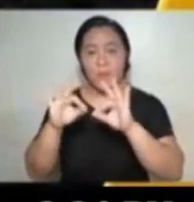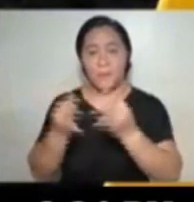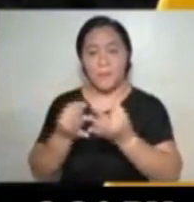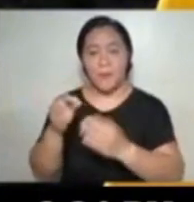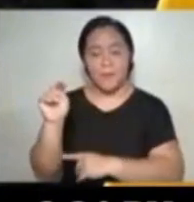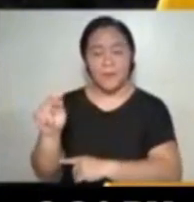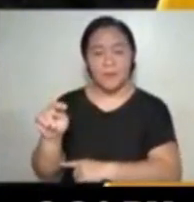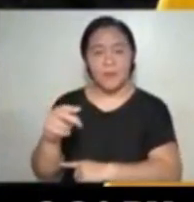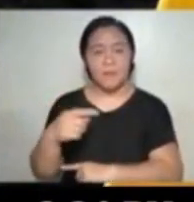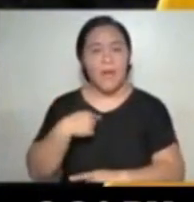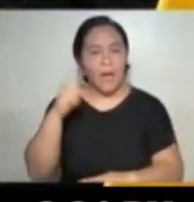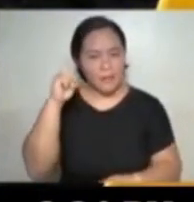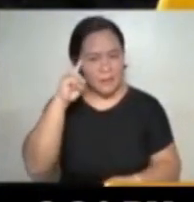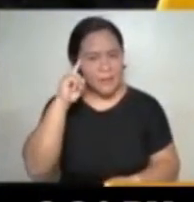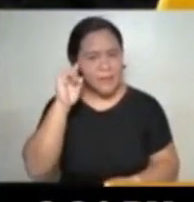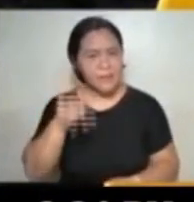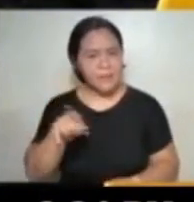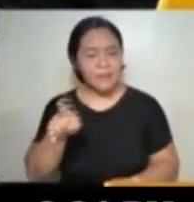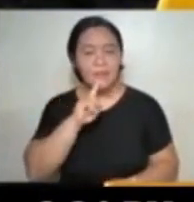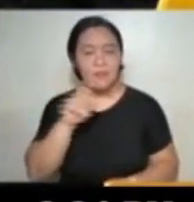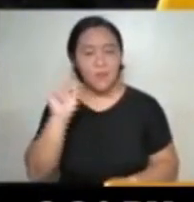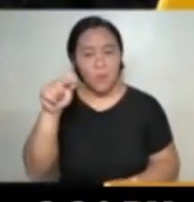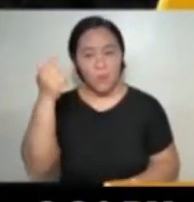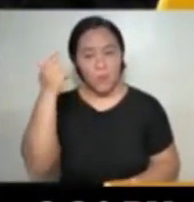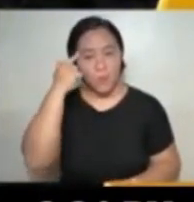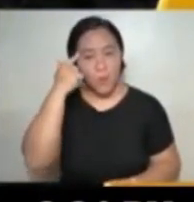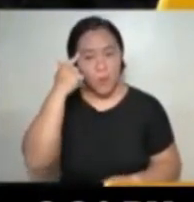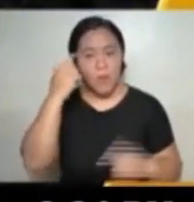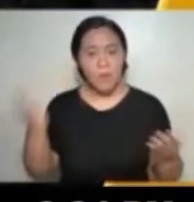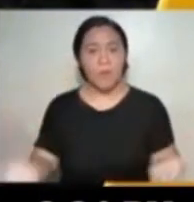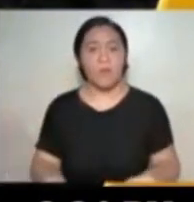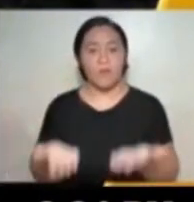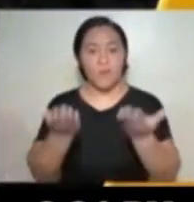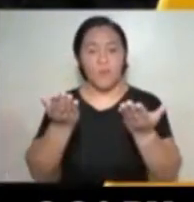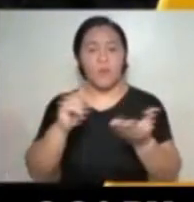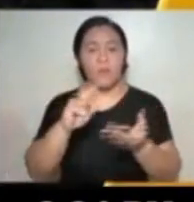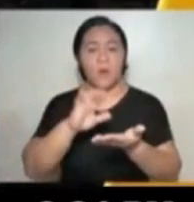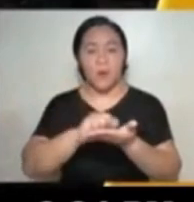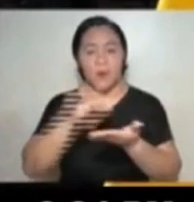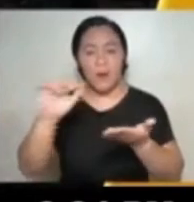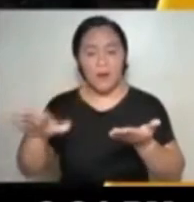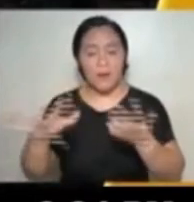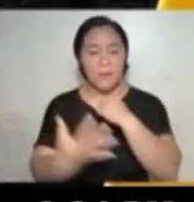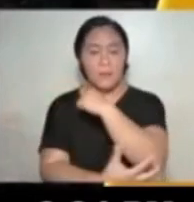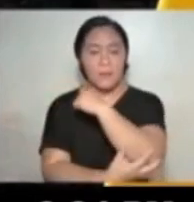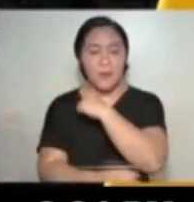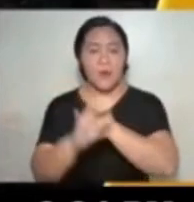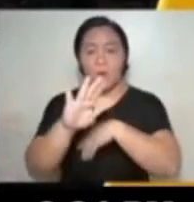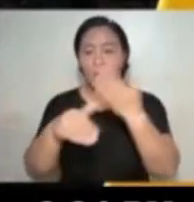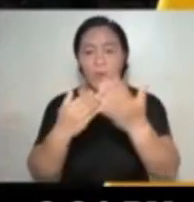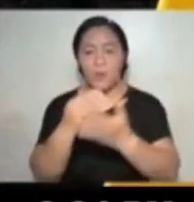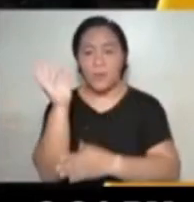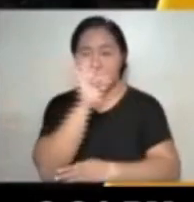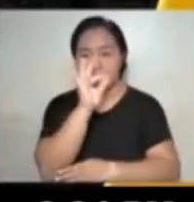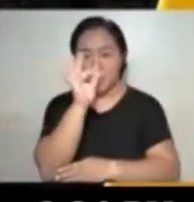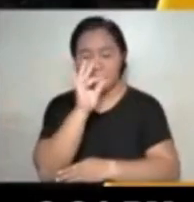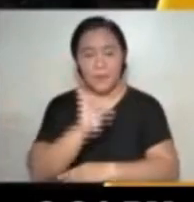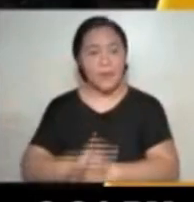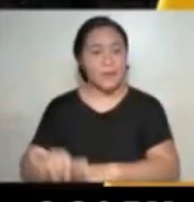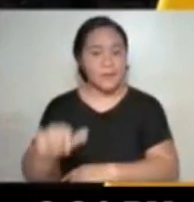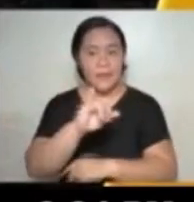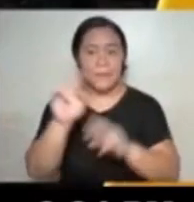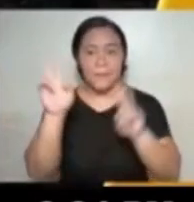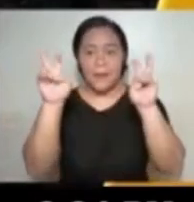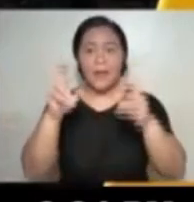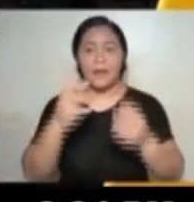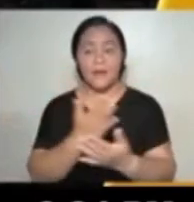the government is here to alleviate the poverty of our fellow Filipino citizens at ito pong akap na ito ay isang